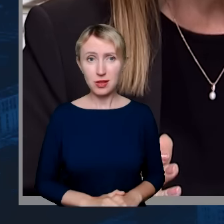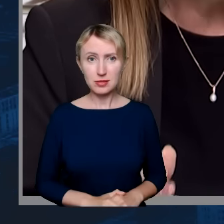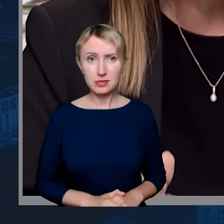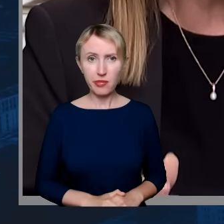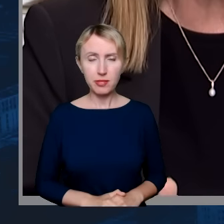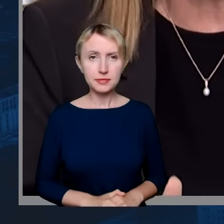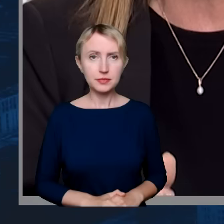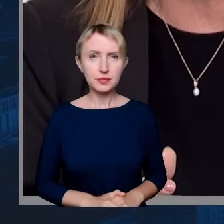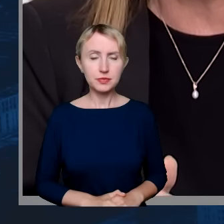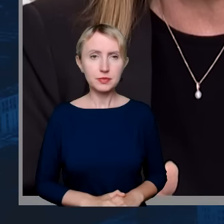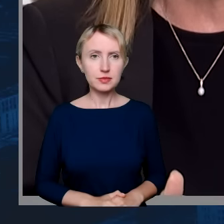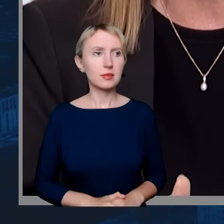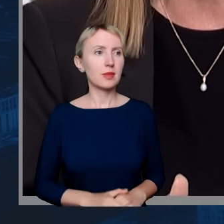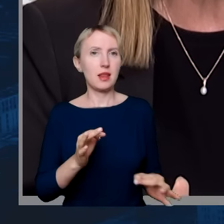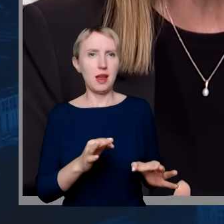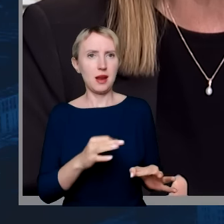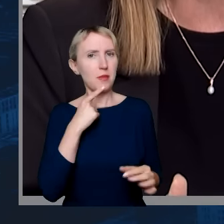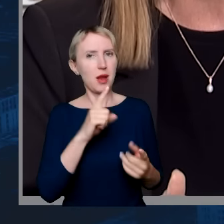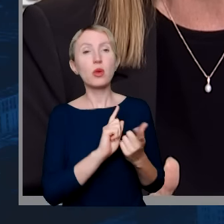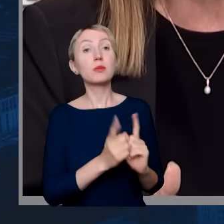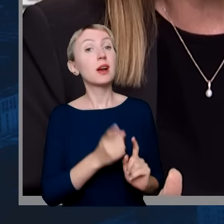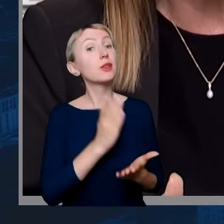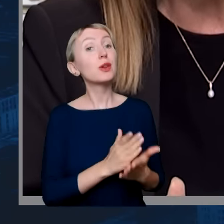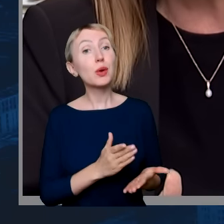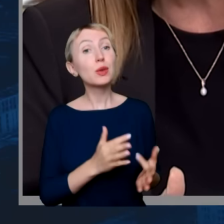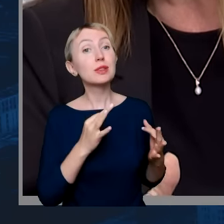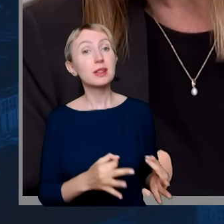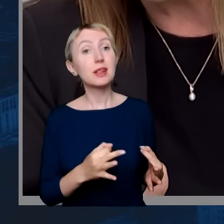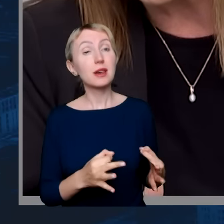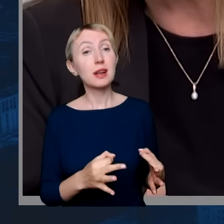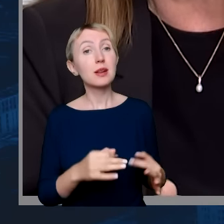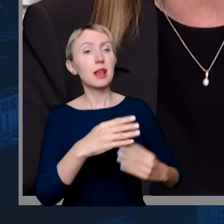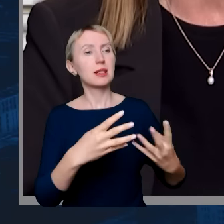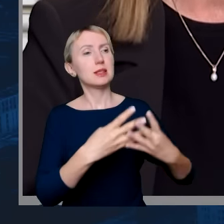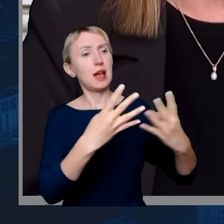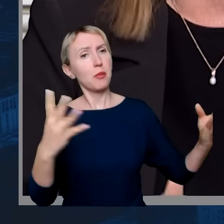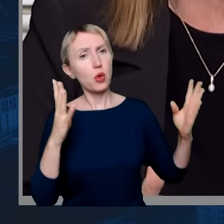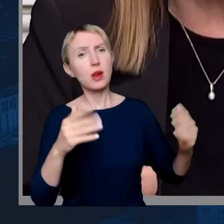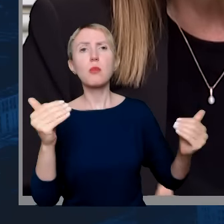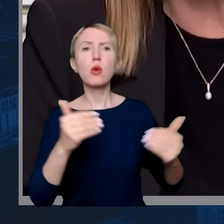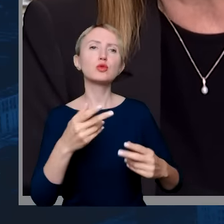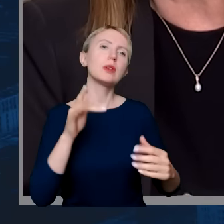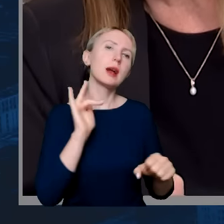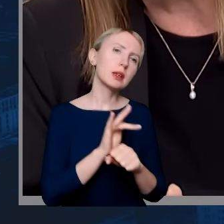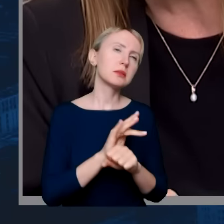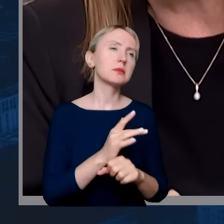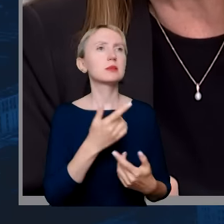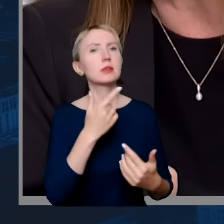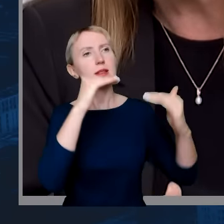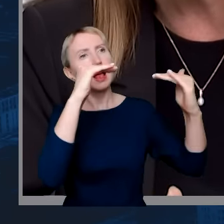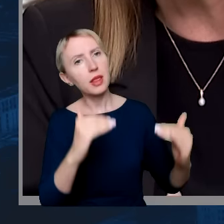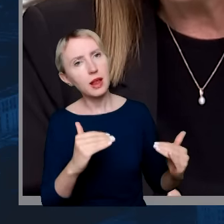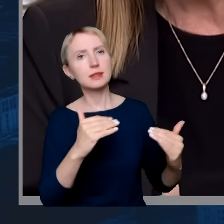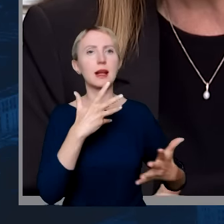się niewiele zmieniło, poza tym, że w tej chwili mamy zaporę. Można krytykować, że jest za, nie wiem, za niska, za słaba,